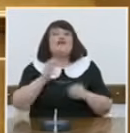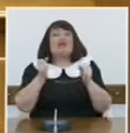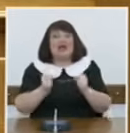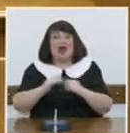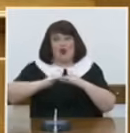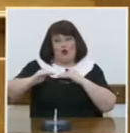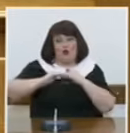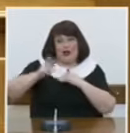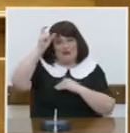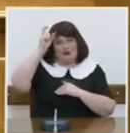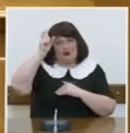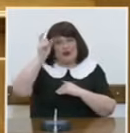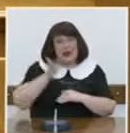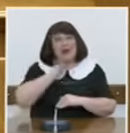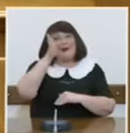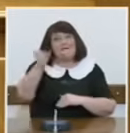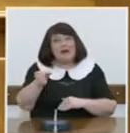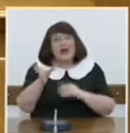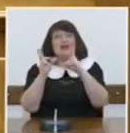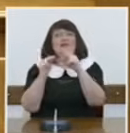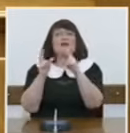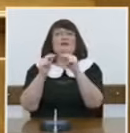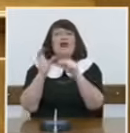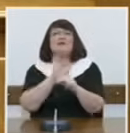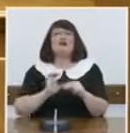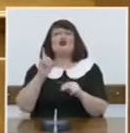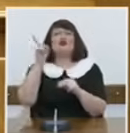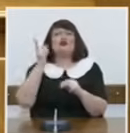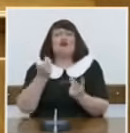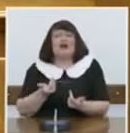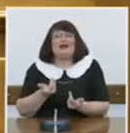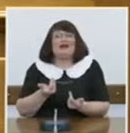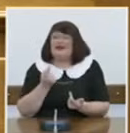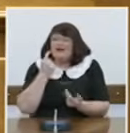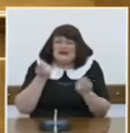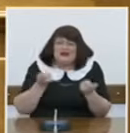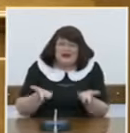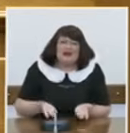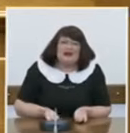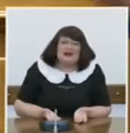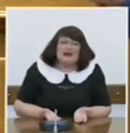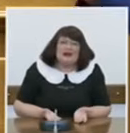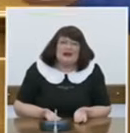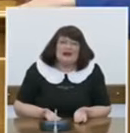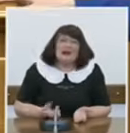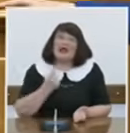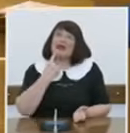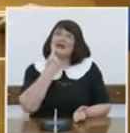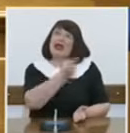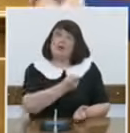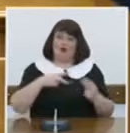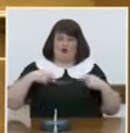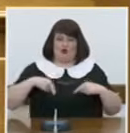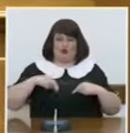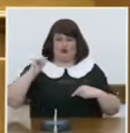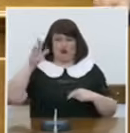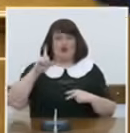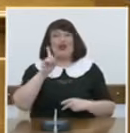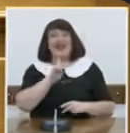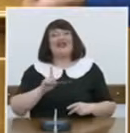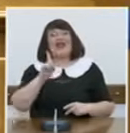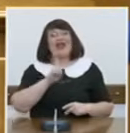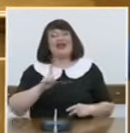πηγαίνει και συζητάει τώρα τον Ερντογάν μαζί. Πώς τα βλέπετε αυτά? Να υπενθυμίσουμε στον Υπουργό τον κύριο Δένδια, που ψήφισε όλα